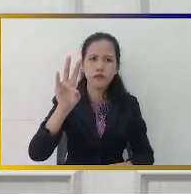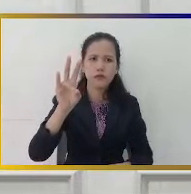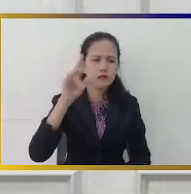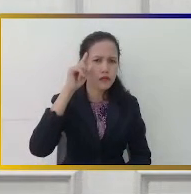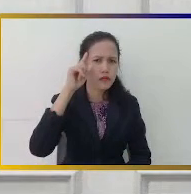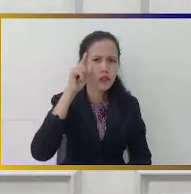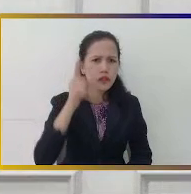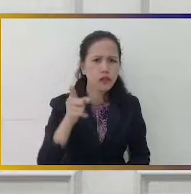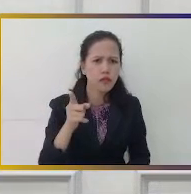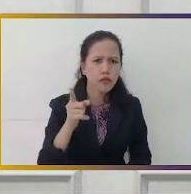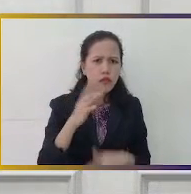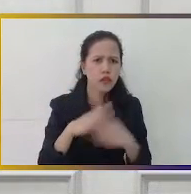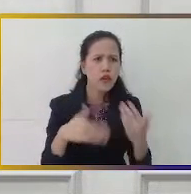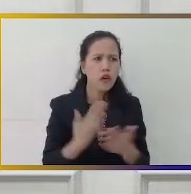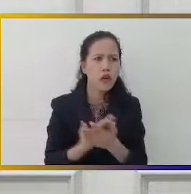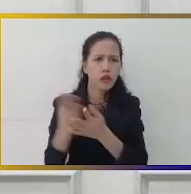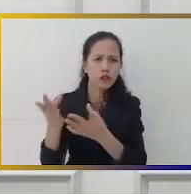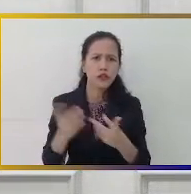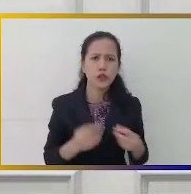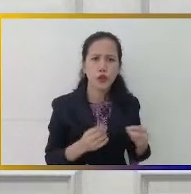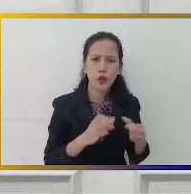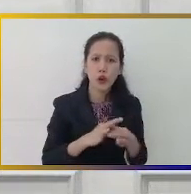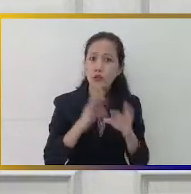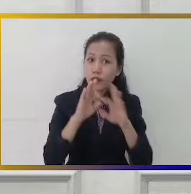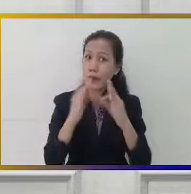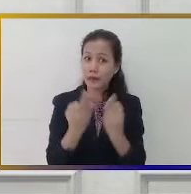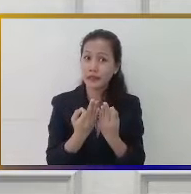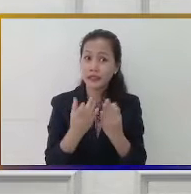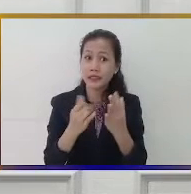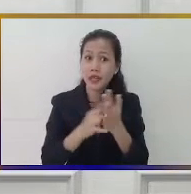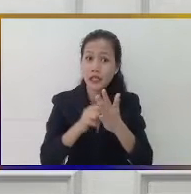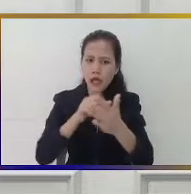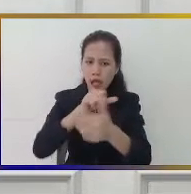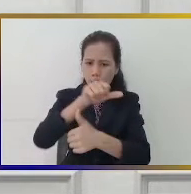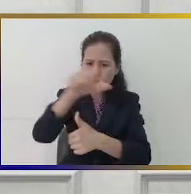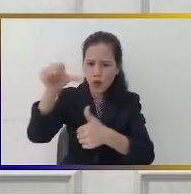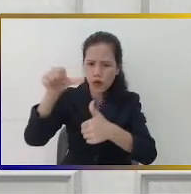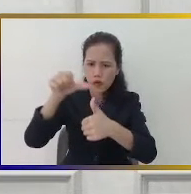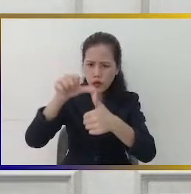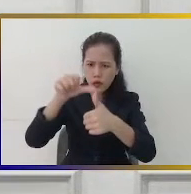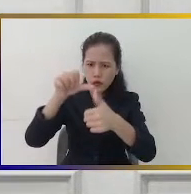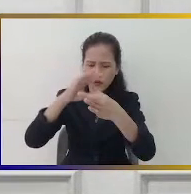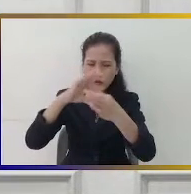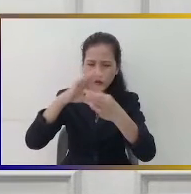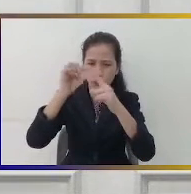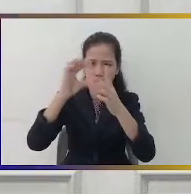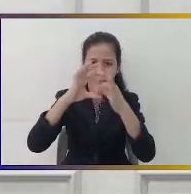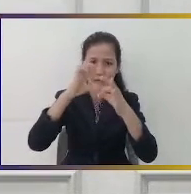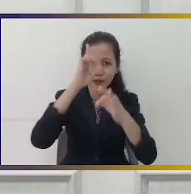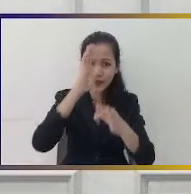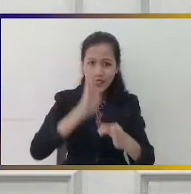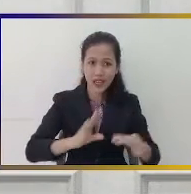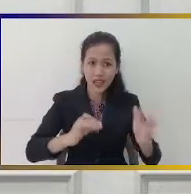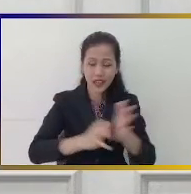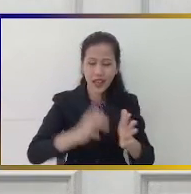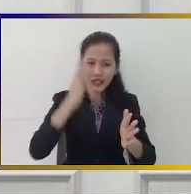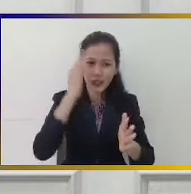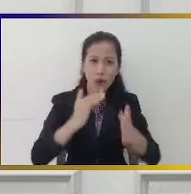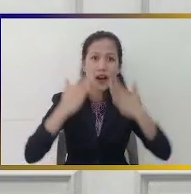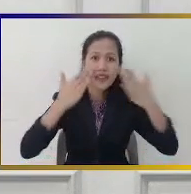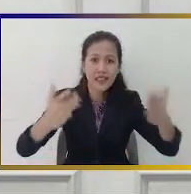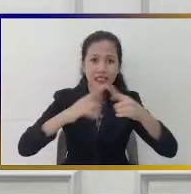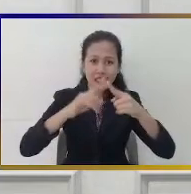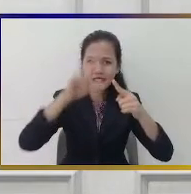ay umiikot lang po yan sa salita ng Diyos. Kaya nga po kapatid, magpasalamat po kayo. May kainggitan po